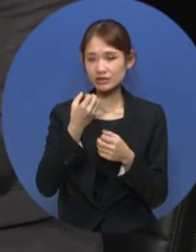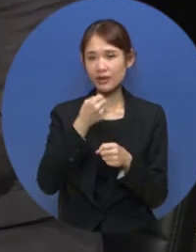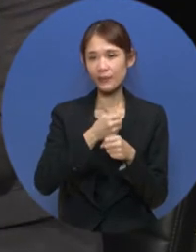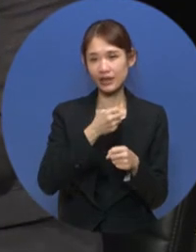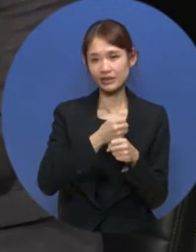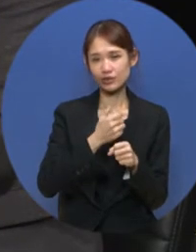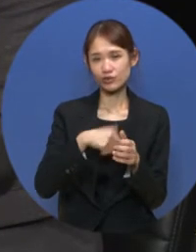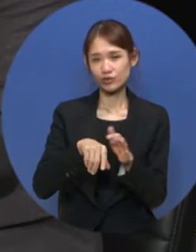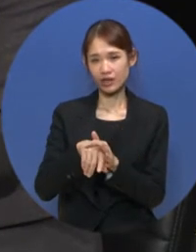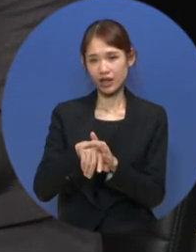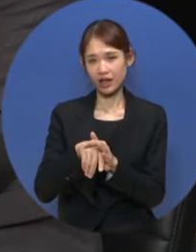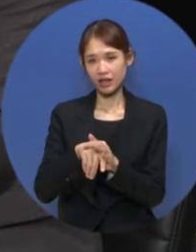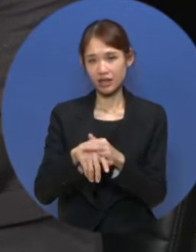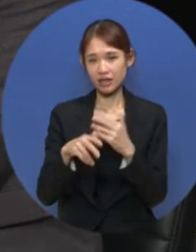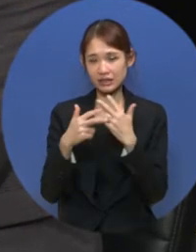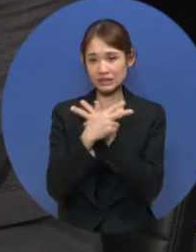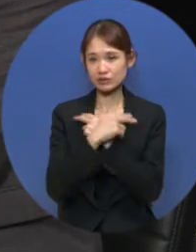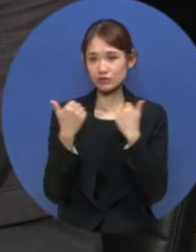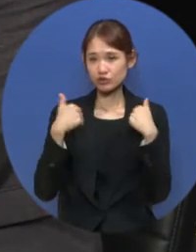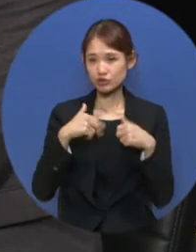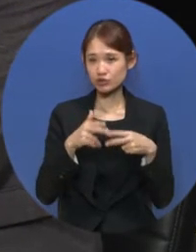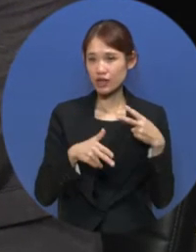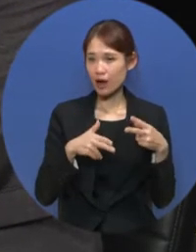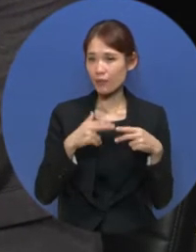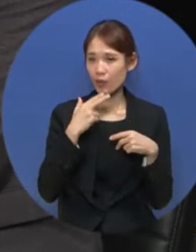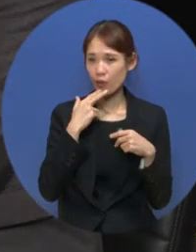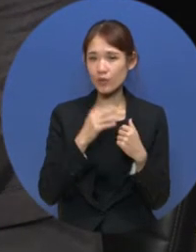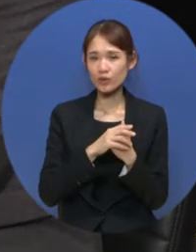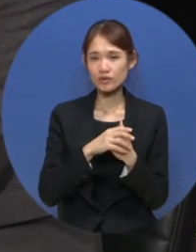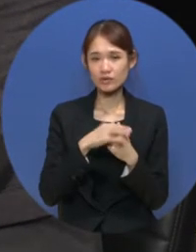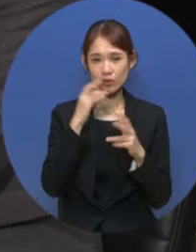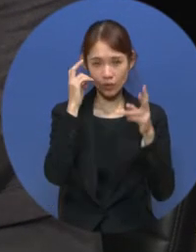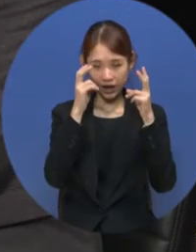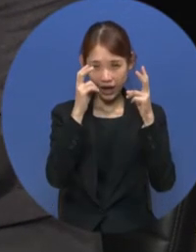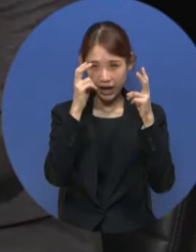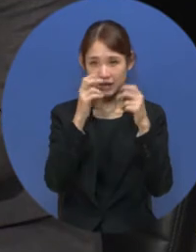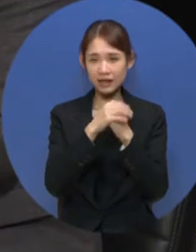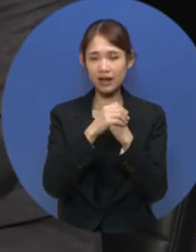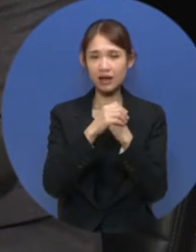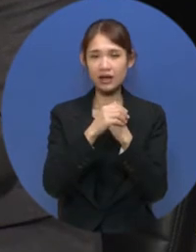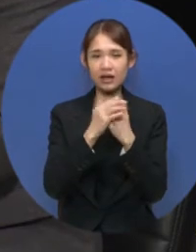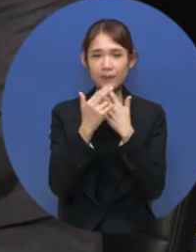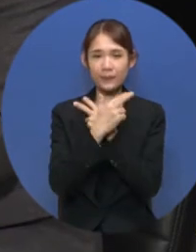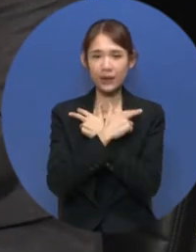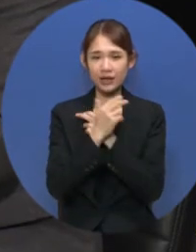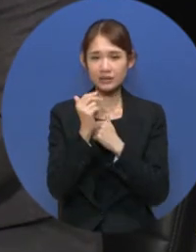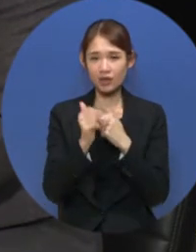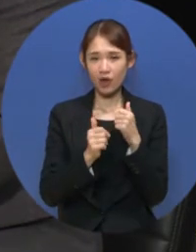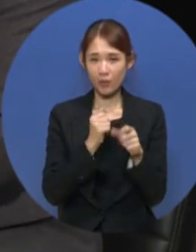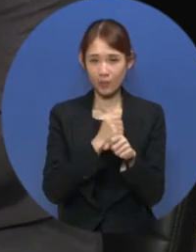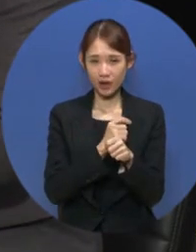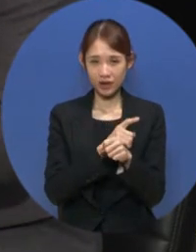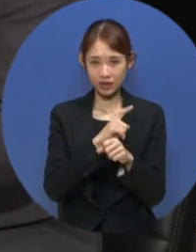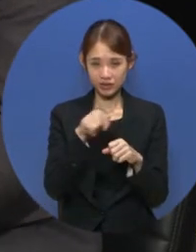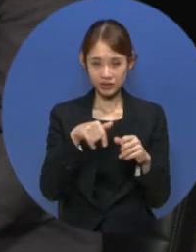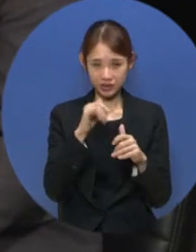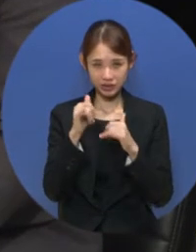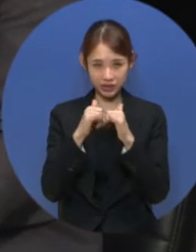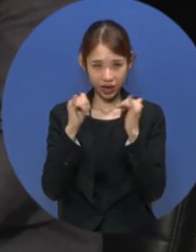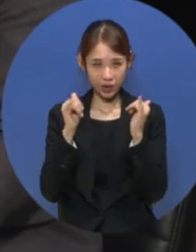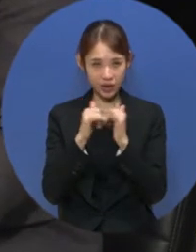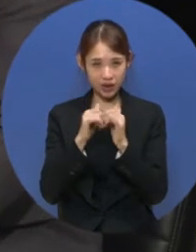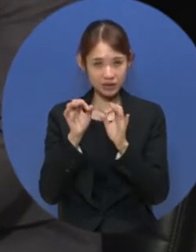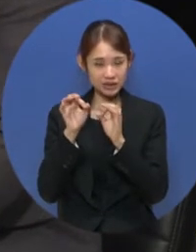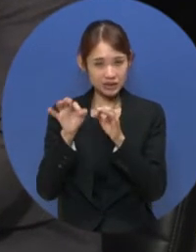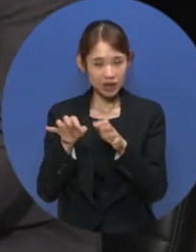그런 그 의류 사업이 아니고 네. 저희 회사가 그 패션업을 하고 있는데 이 사회에 좀 기여를 할 수